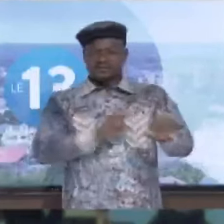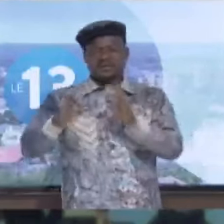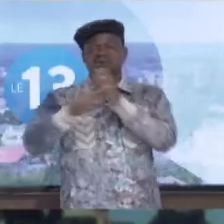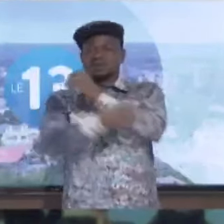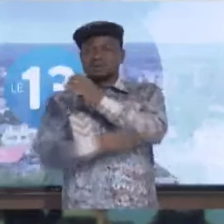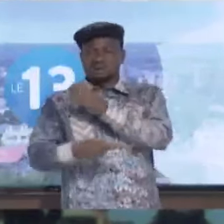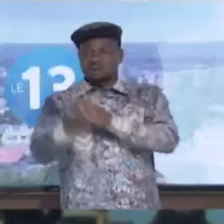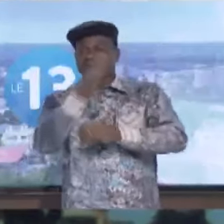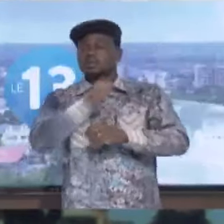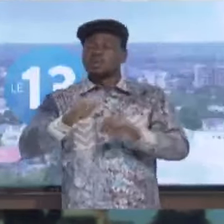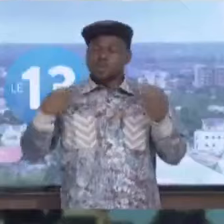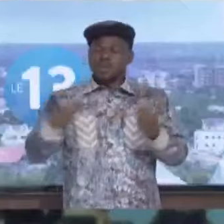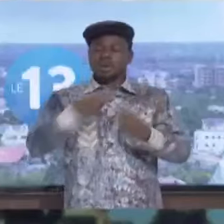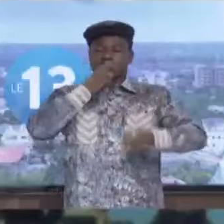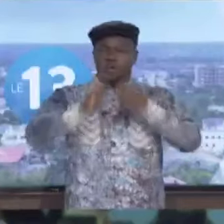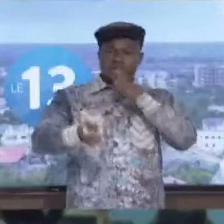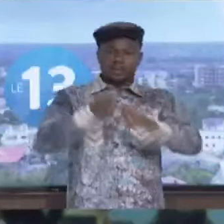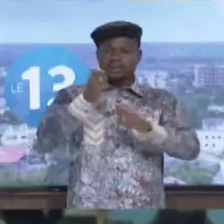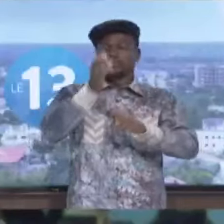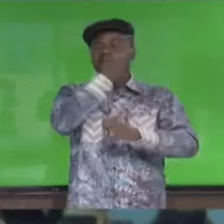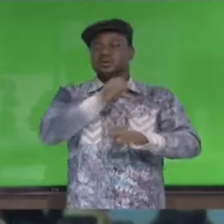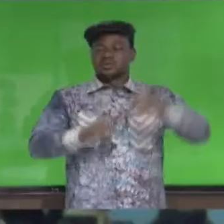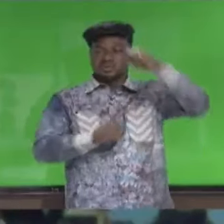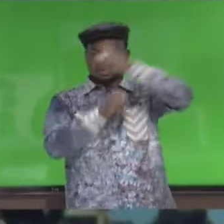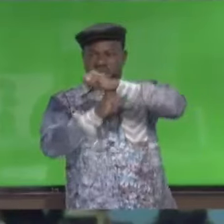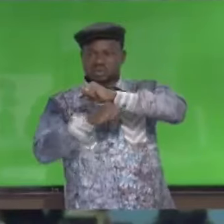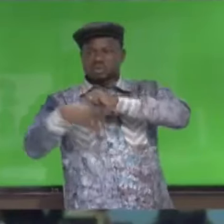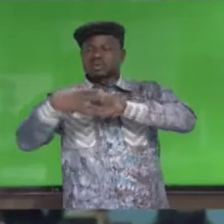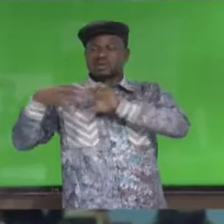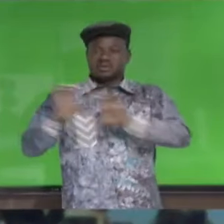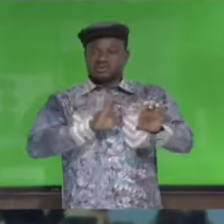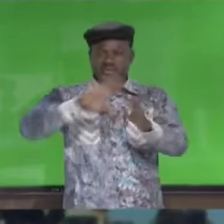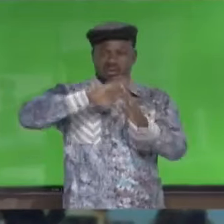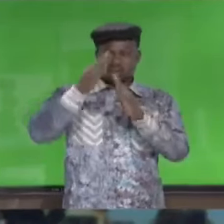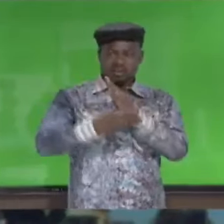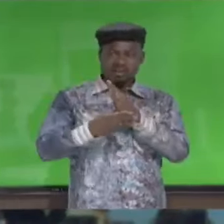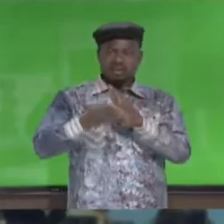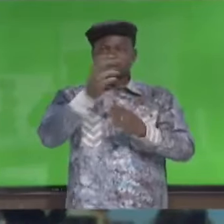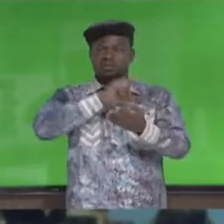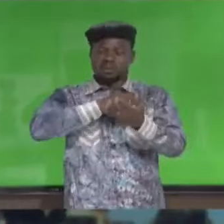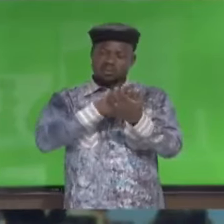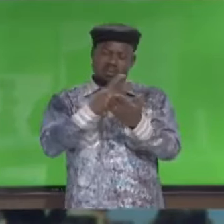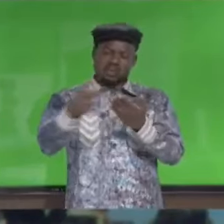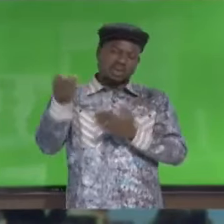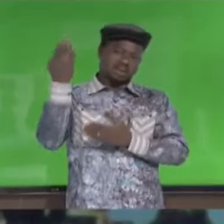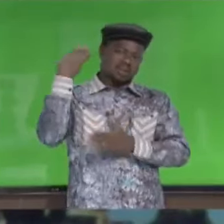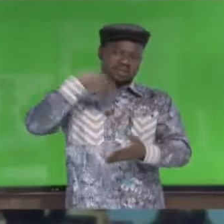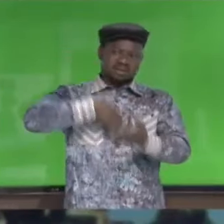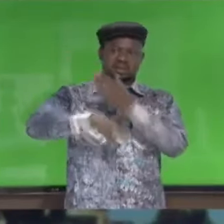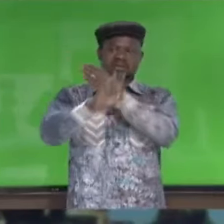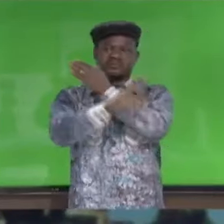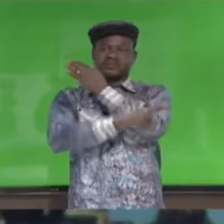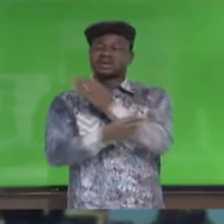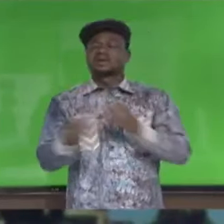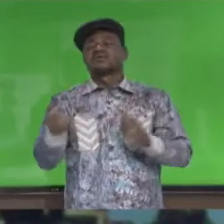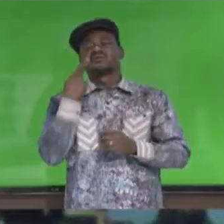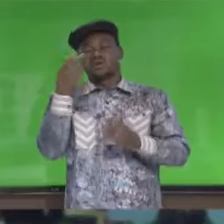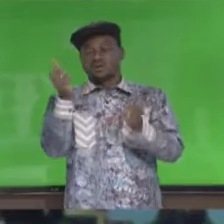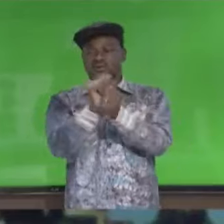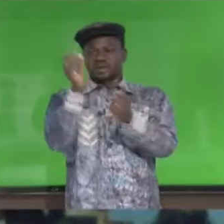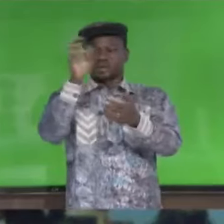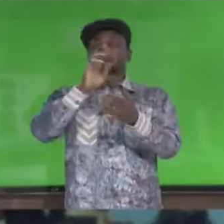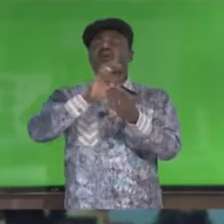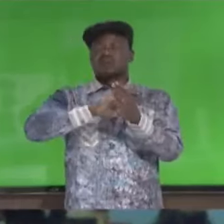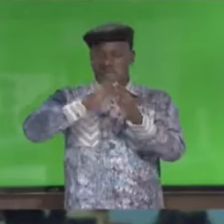fort défi sécuritaire. La rencontre en vue de dresser le bilan s'est faite le week-end dernier à Fadangourma. Le point de